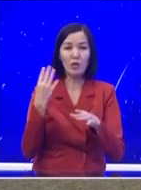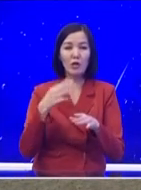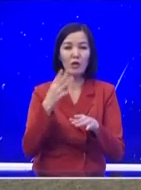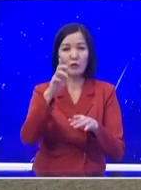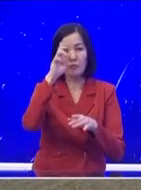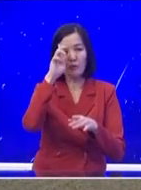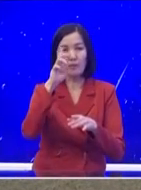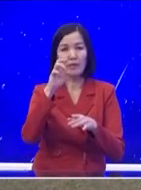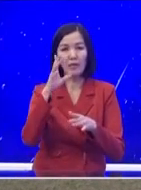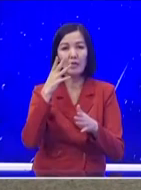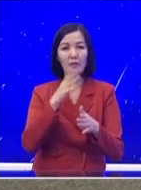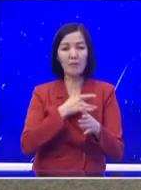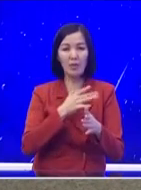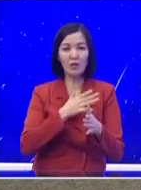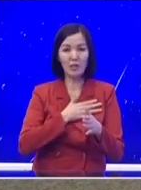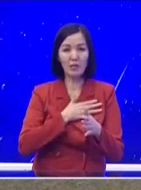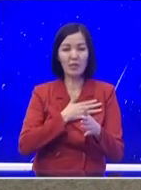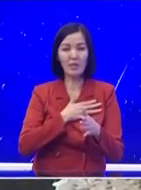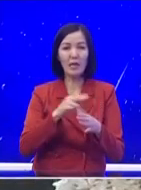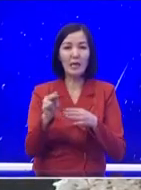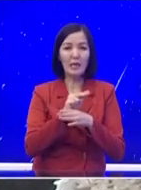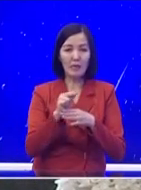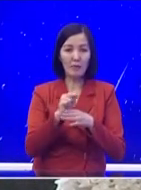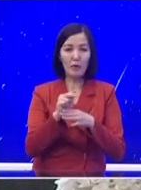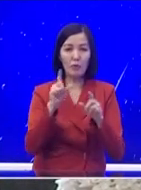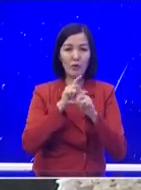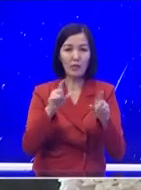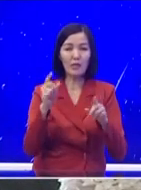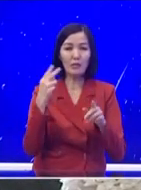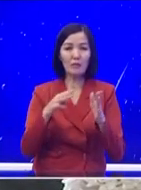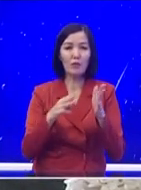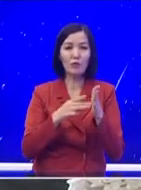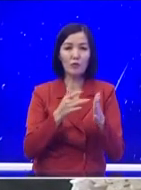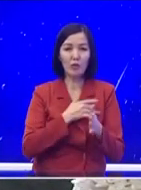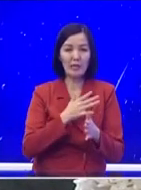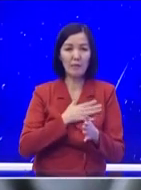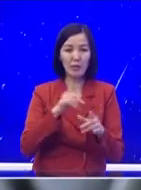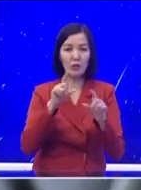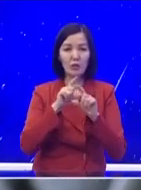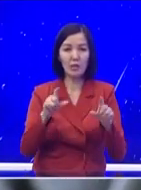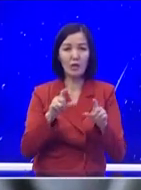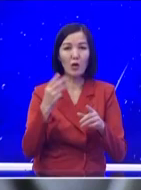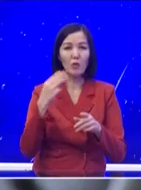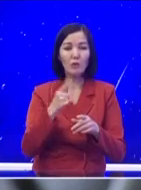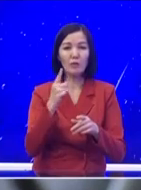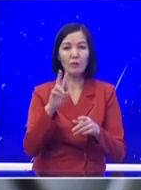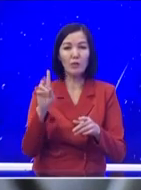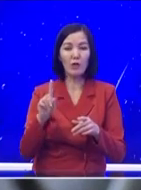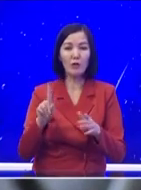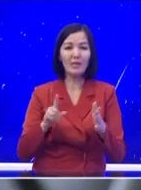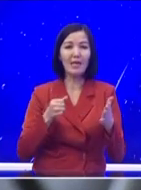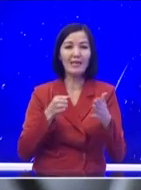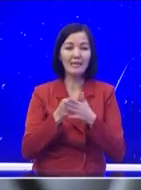44-і мемлекет меншігіндегі ем алу орталықтары болса, 29-ы жеке меншік. Ескерте кетейік, 31 наурызға